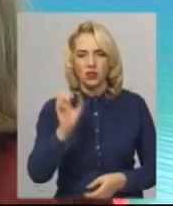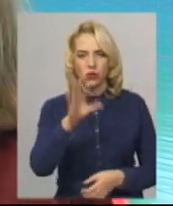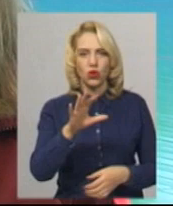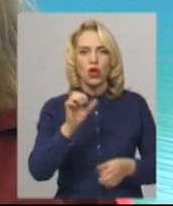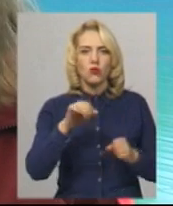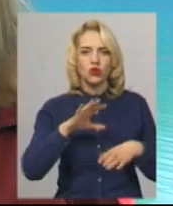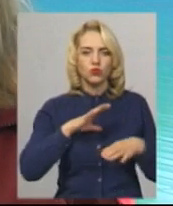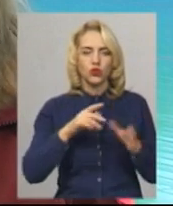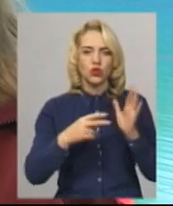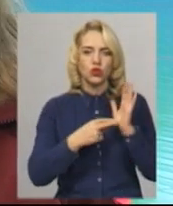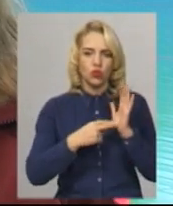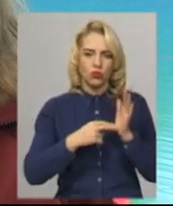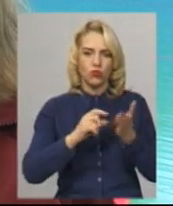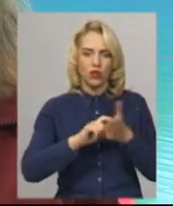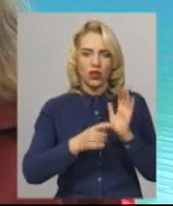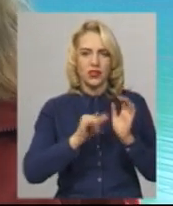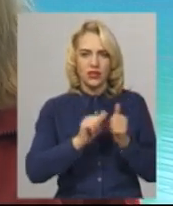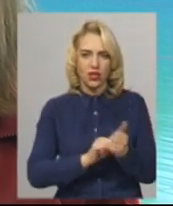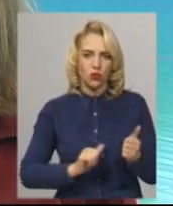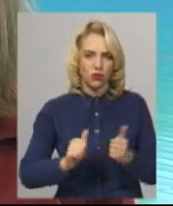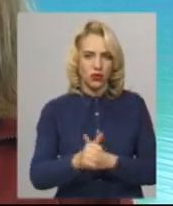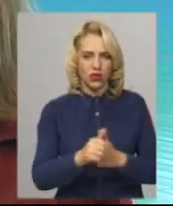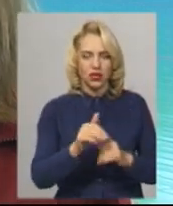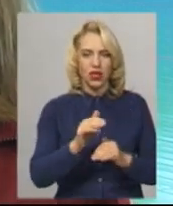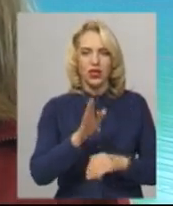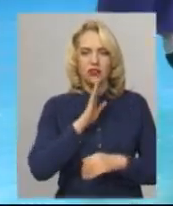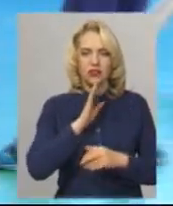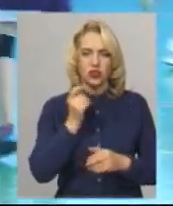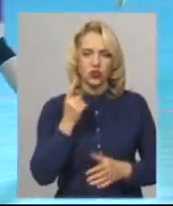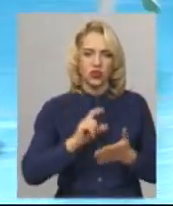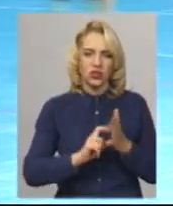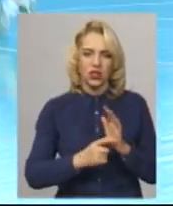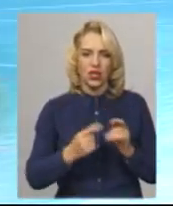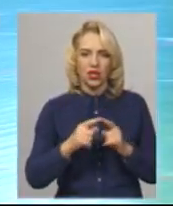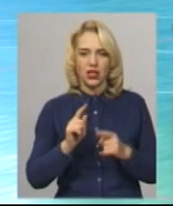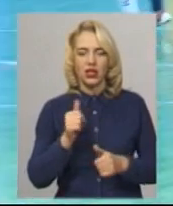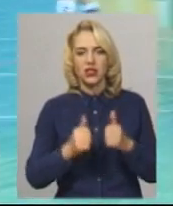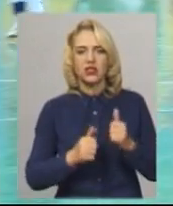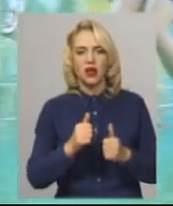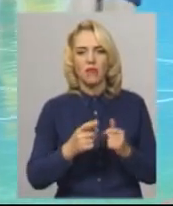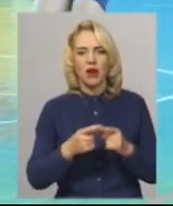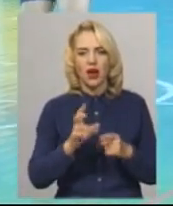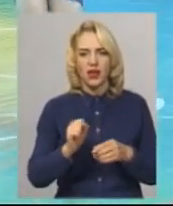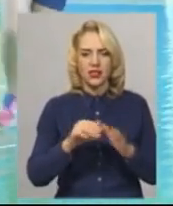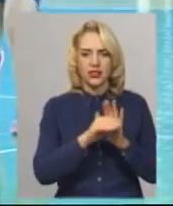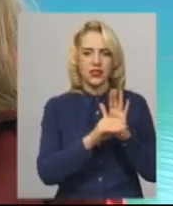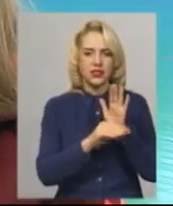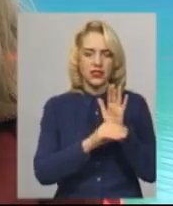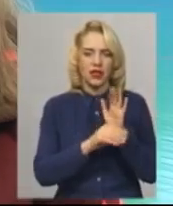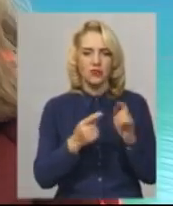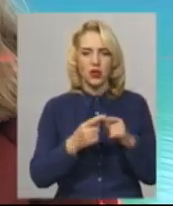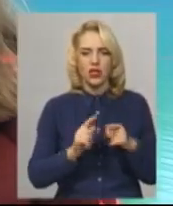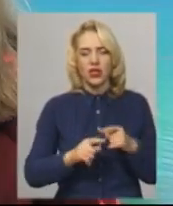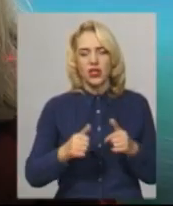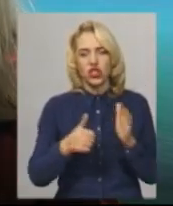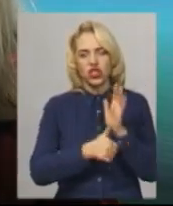7-му класі і обігрувати дівчат 11-класників. Змагання відбувається за класичною системою, додає Ганна Юськова. Грають